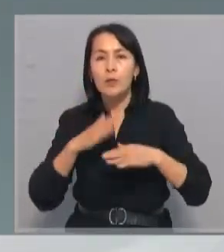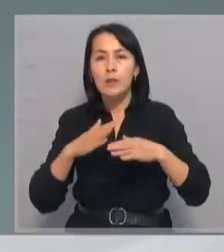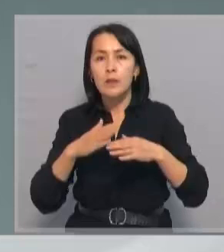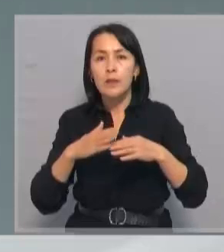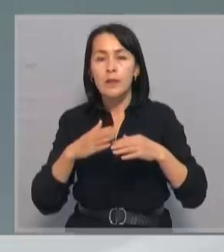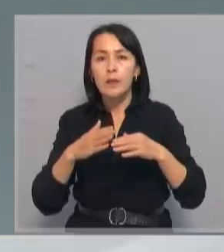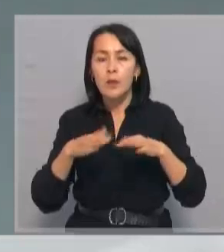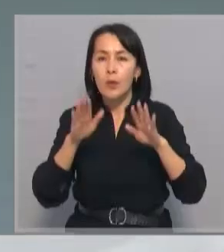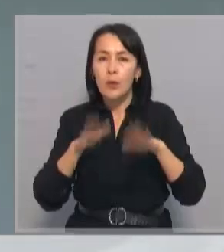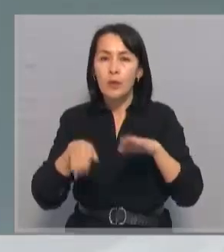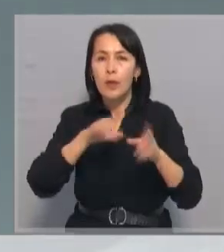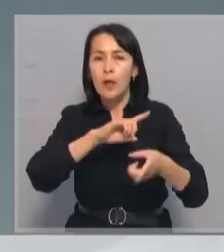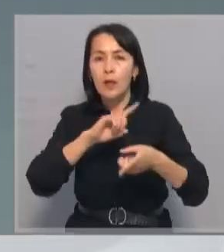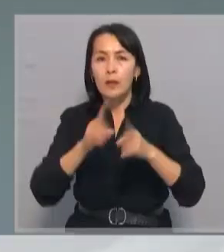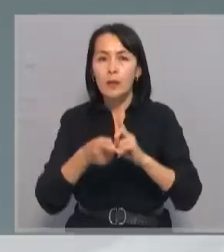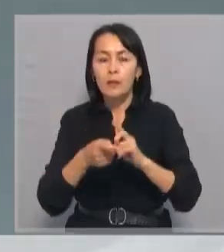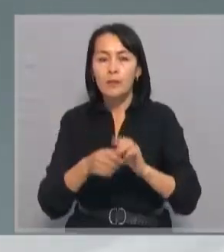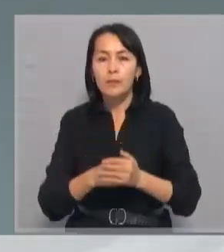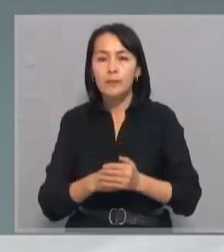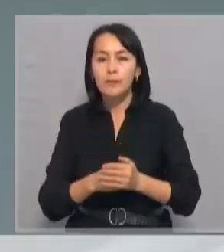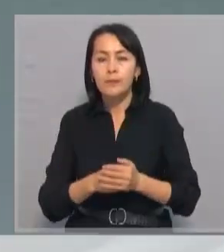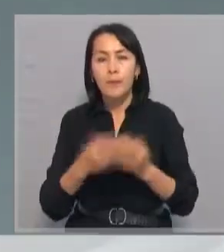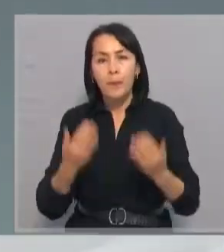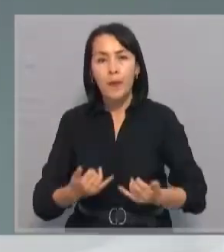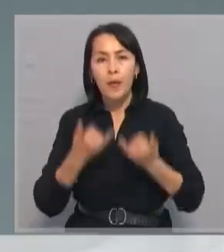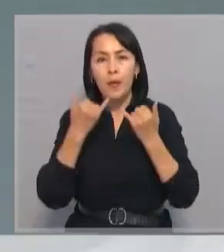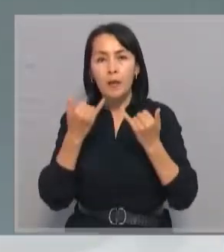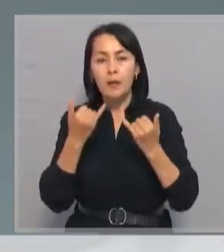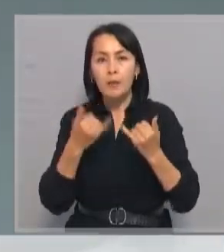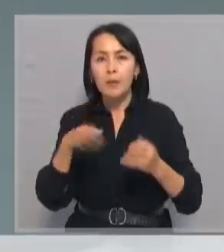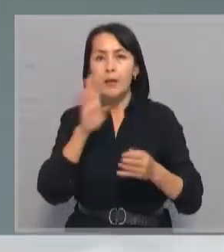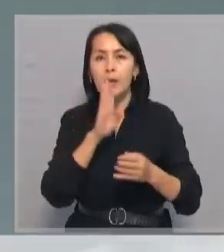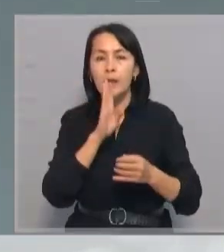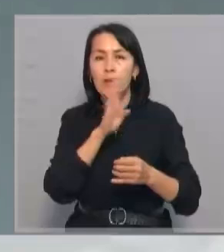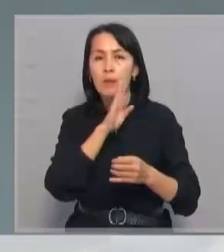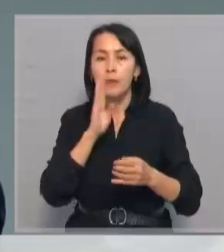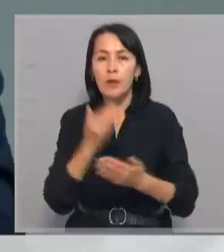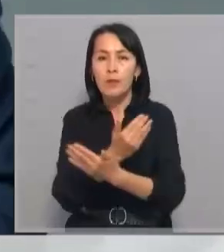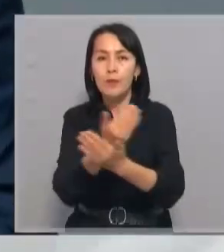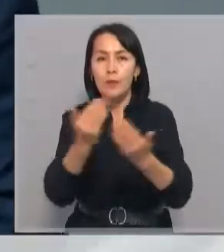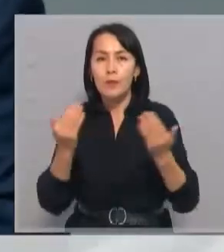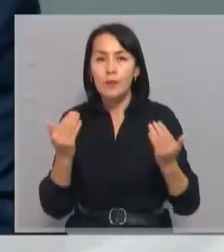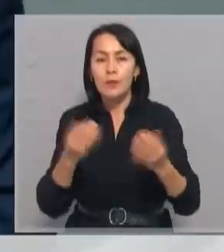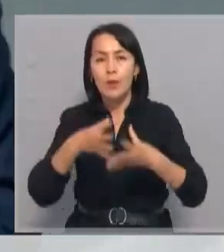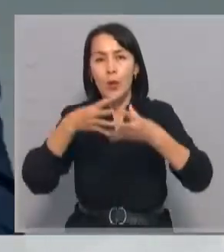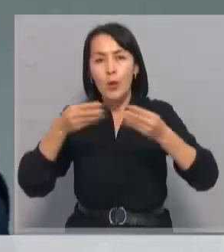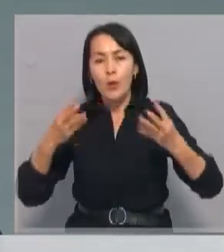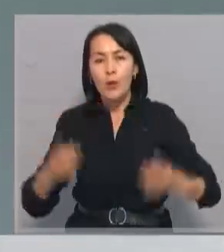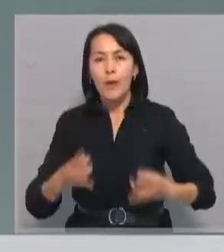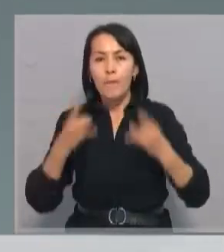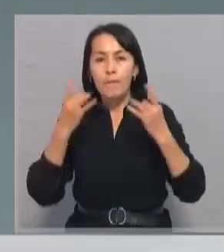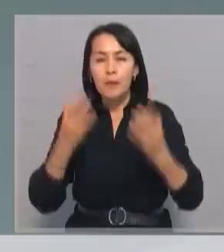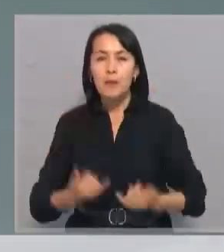қуаныштың мекеніне айналып отыр. Қадірменді ханымдар, баршаңызды көктем